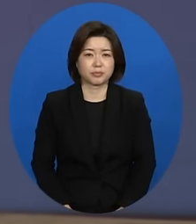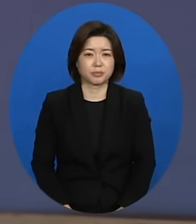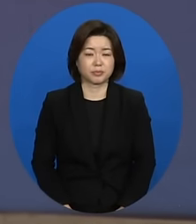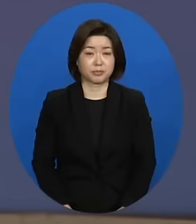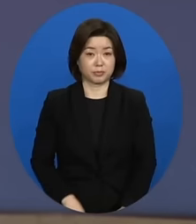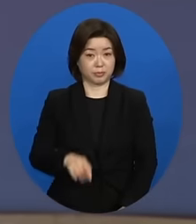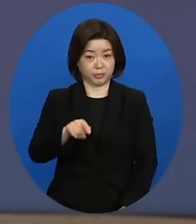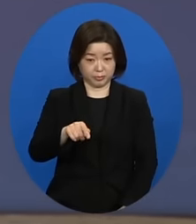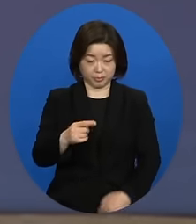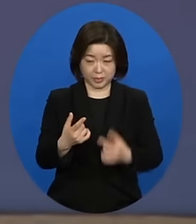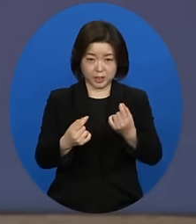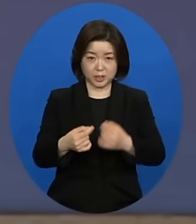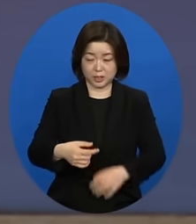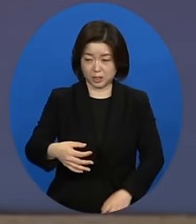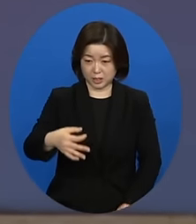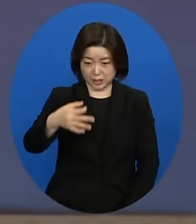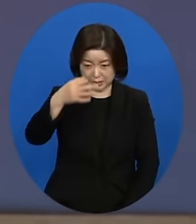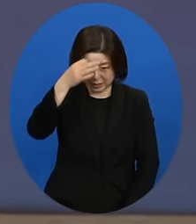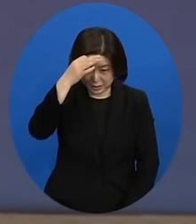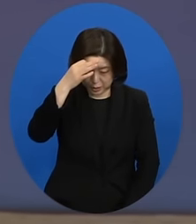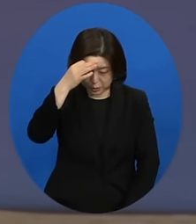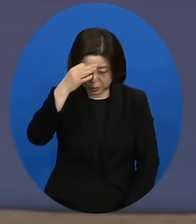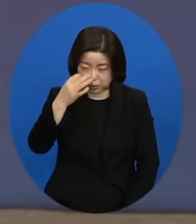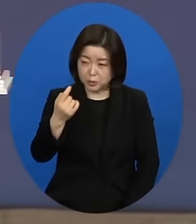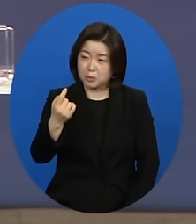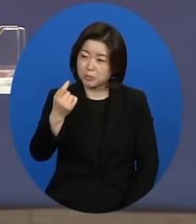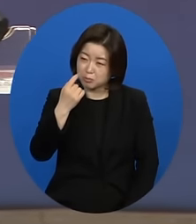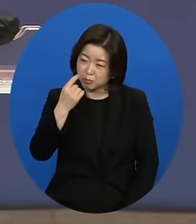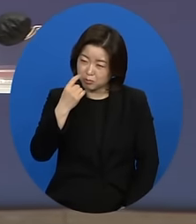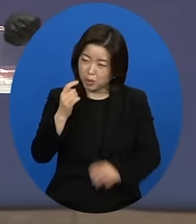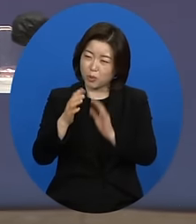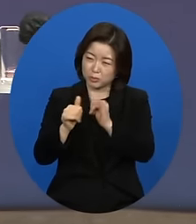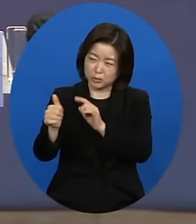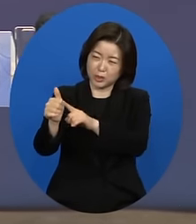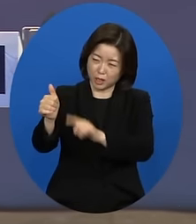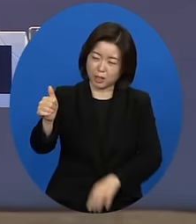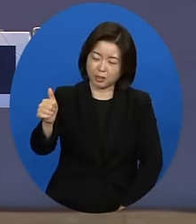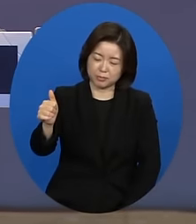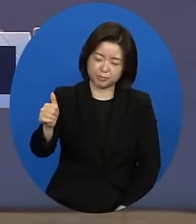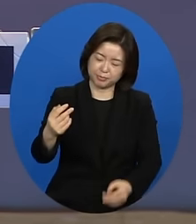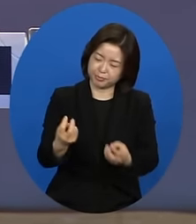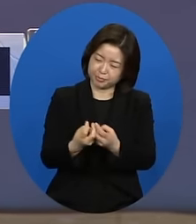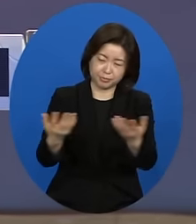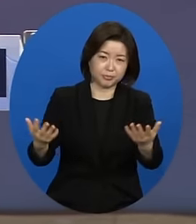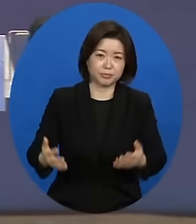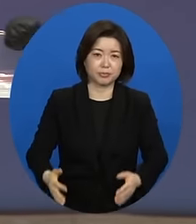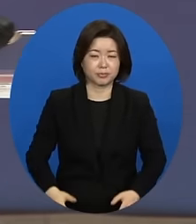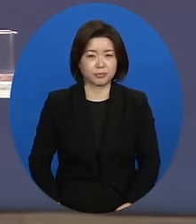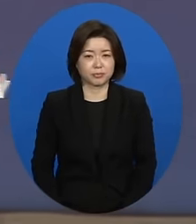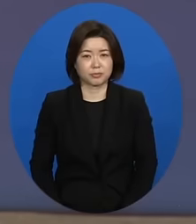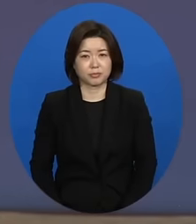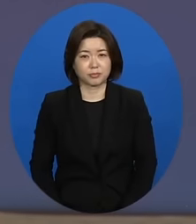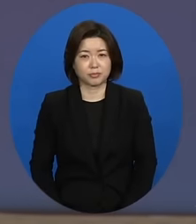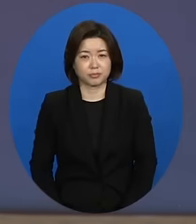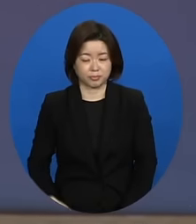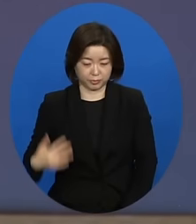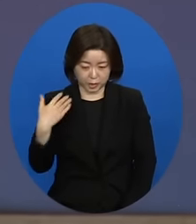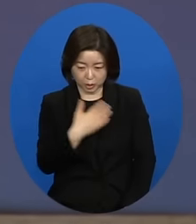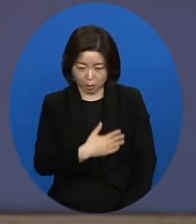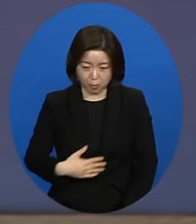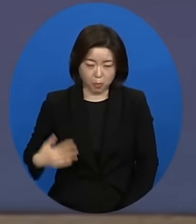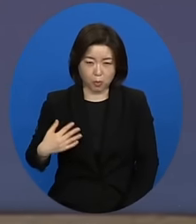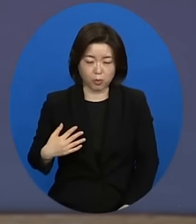그런 기술을 배운 사람이니까 보다 하는 수 없이 저 몸 푼 것도 알아요.